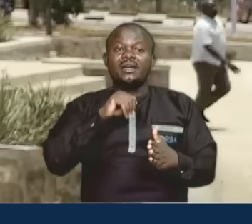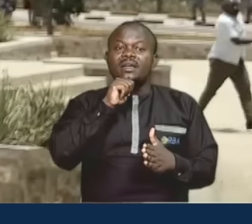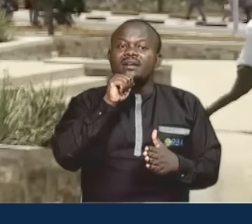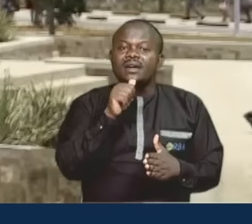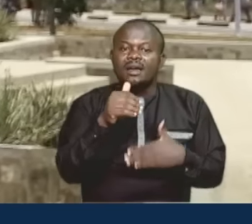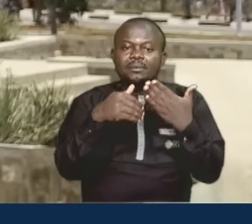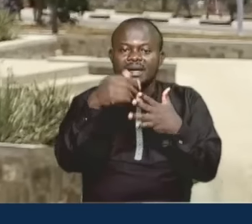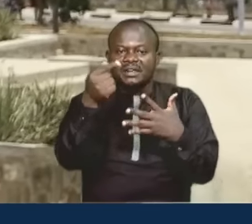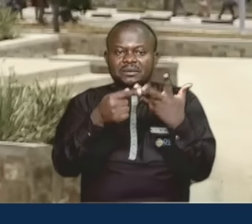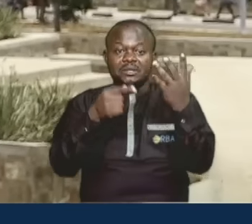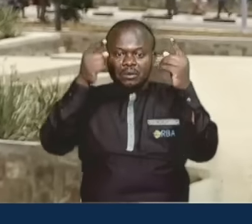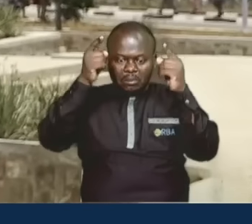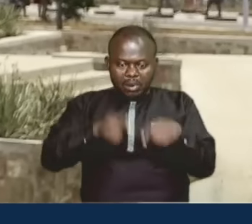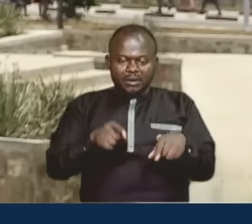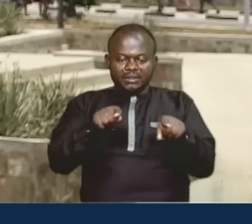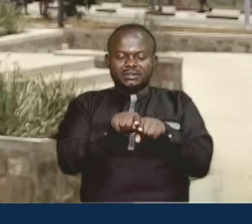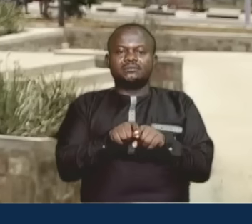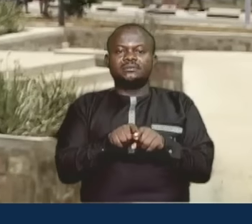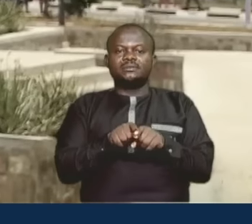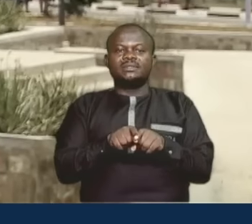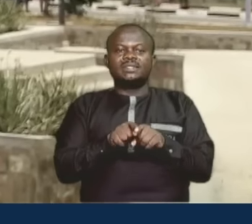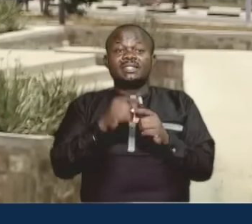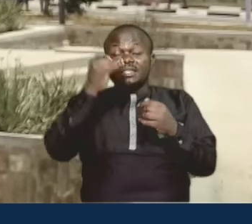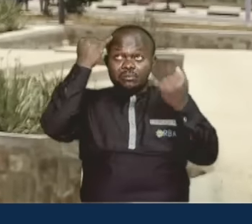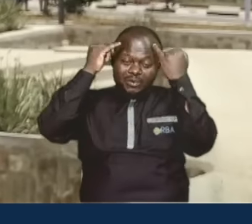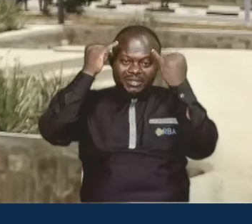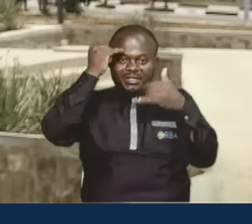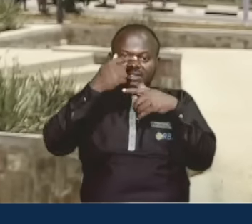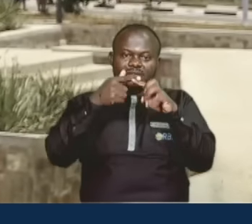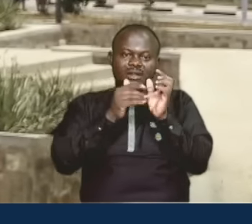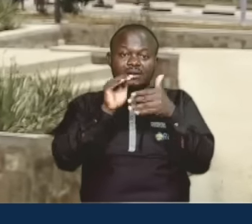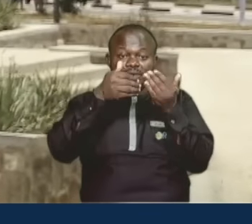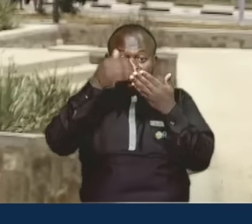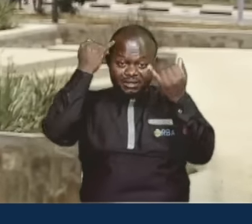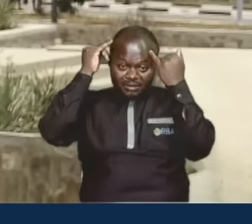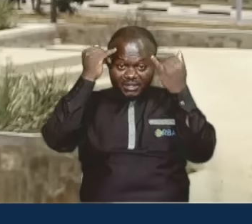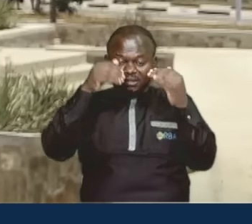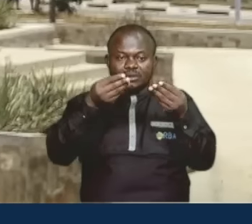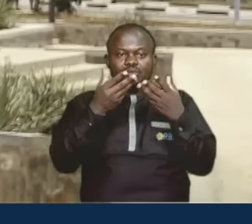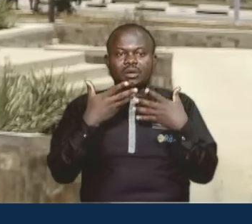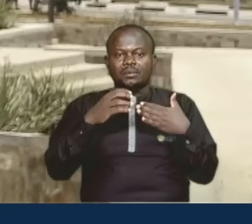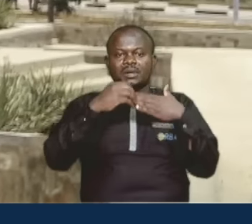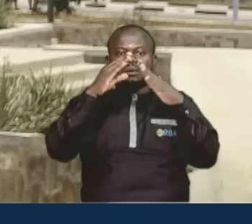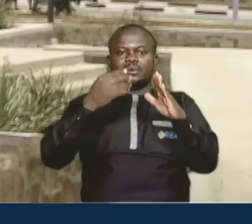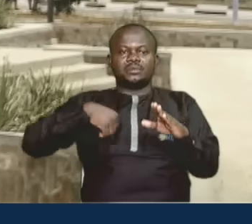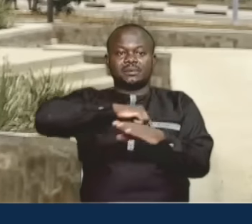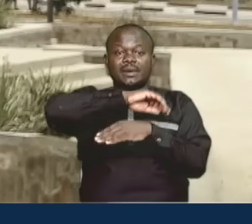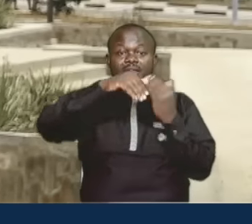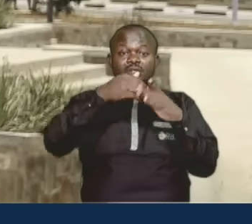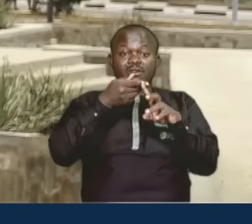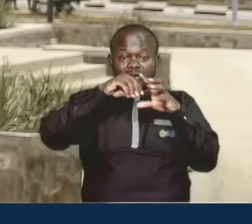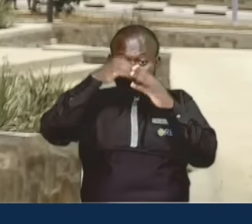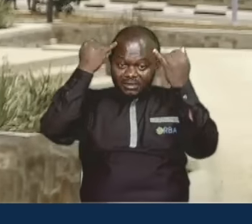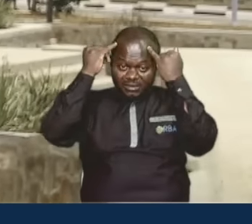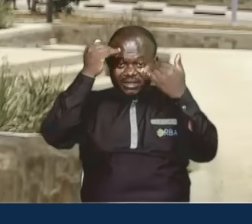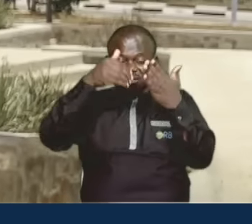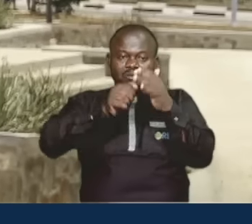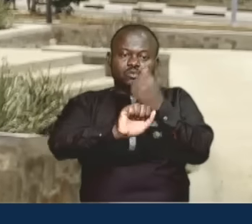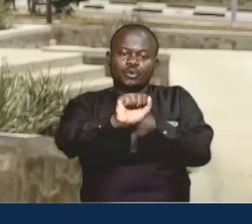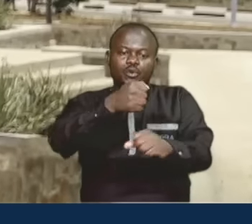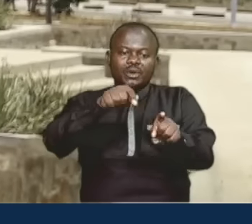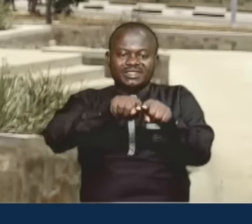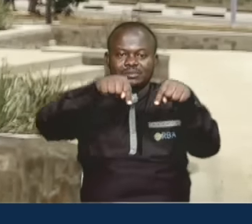ntabwo ari ibintu bije gutyo gusa ni ibitekerezo kandi ibitekerezo tugezweho n'abayobozi bacu bikava mu bitekerezo bikajya mu bikorwa nk'ubu